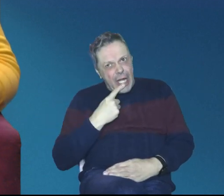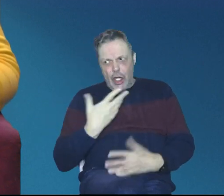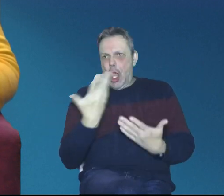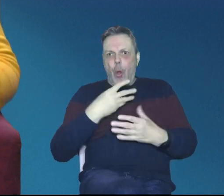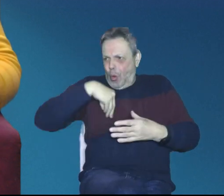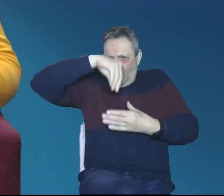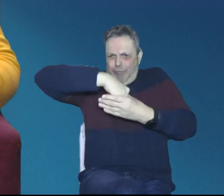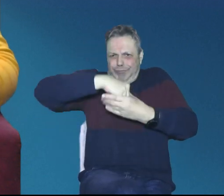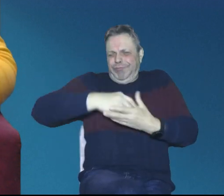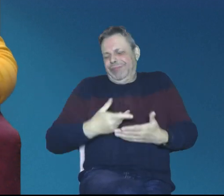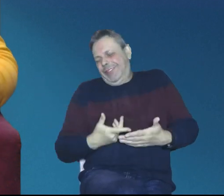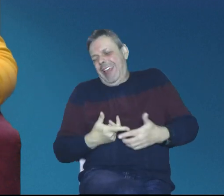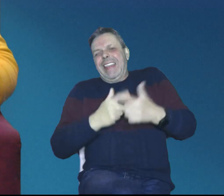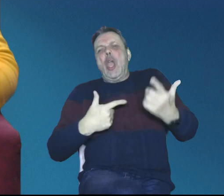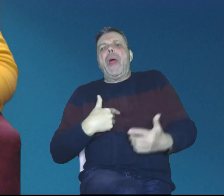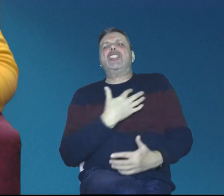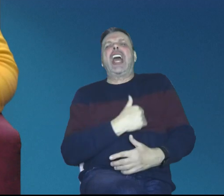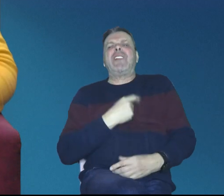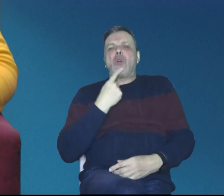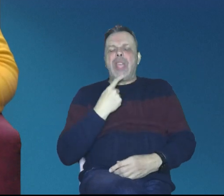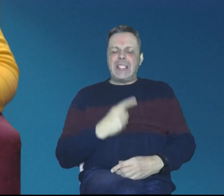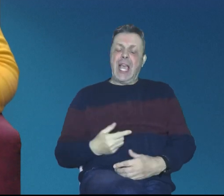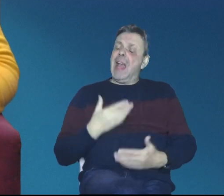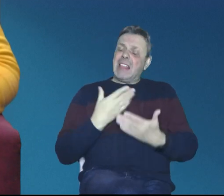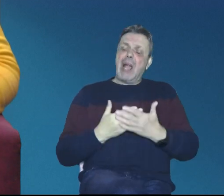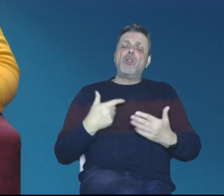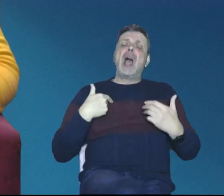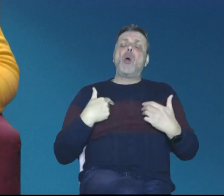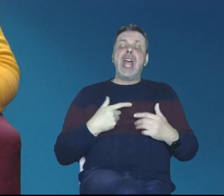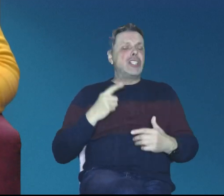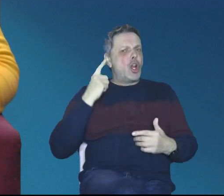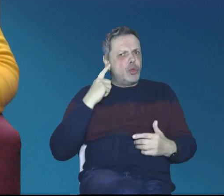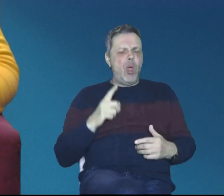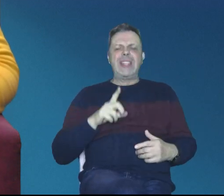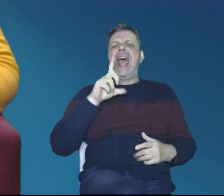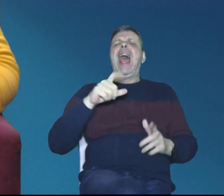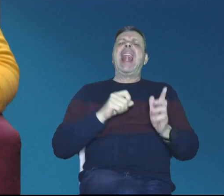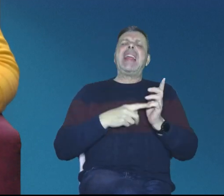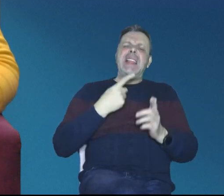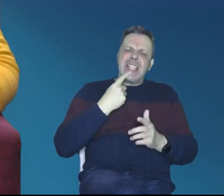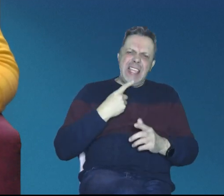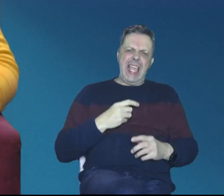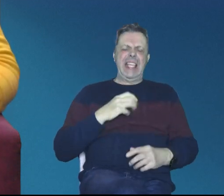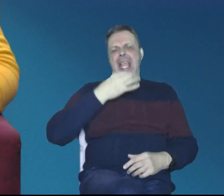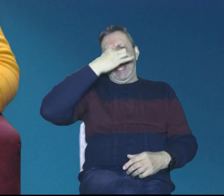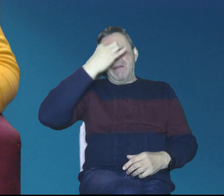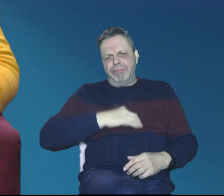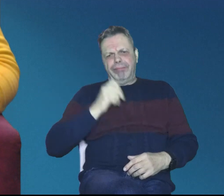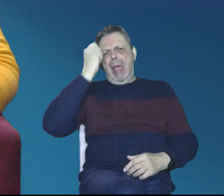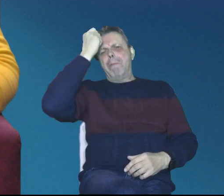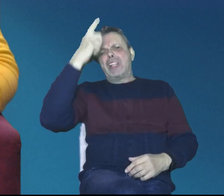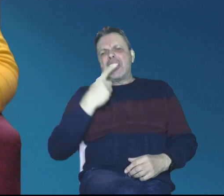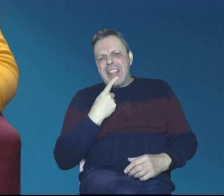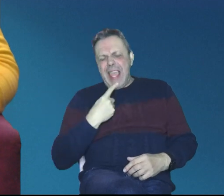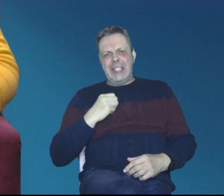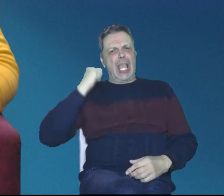tuđica zaživljenih povijesno u našim krajevima. Tako da kod nas i čujete i latinizme, i